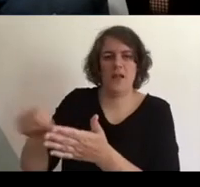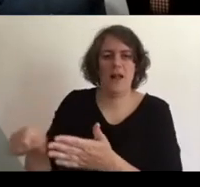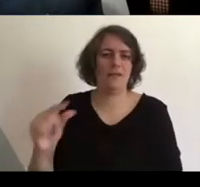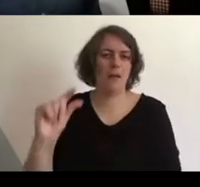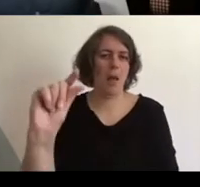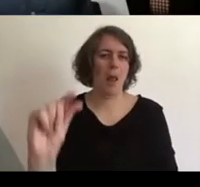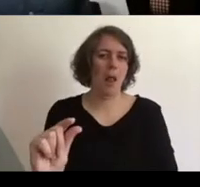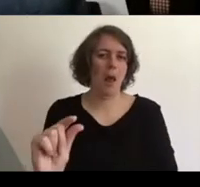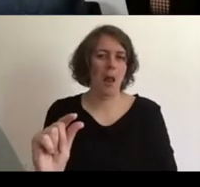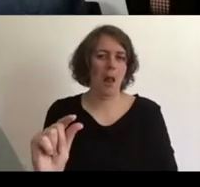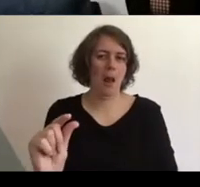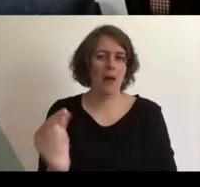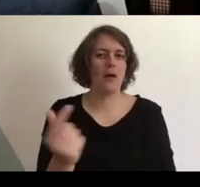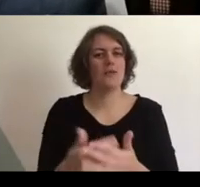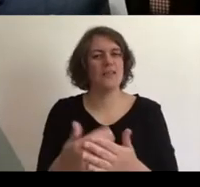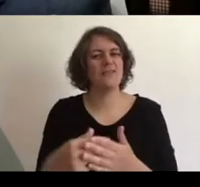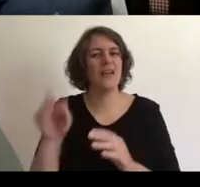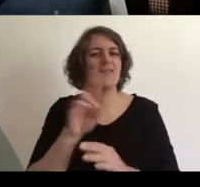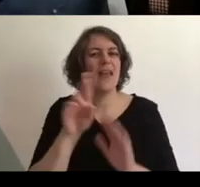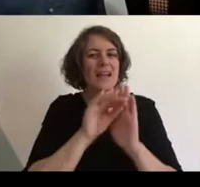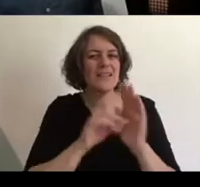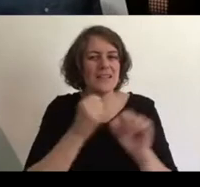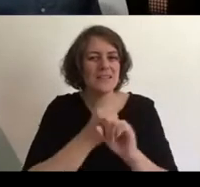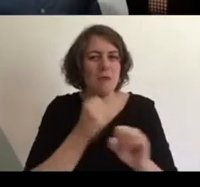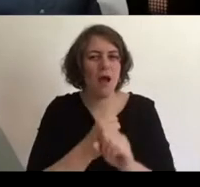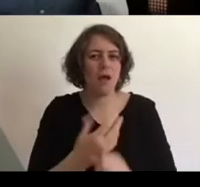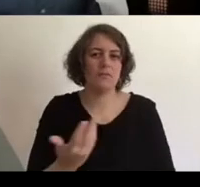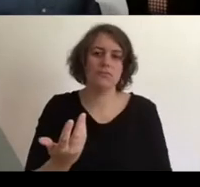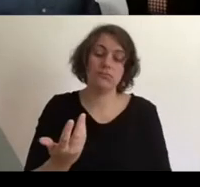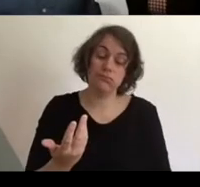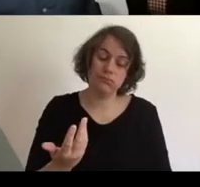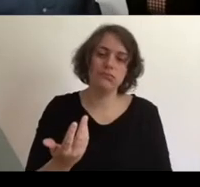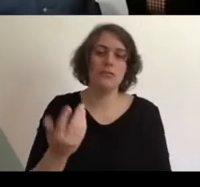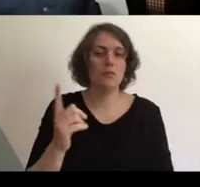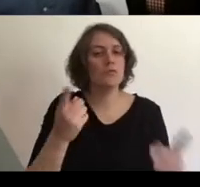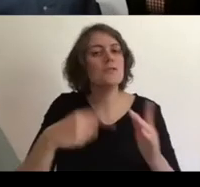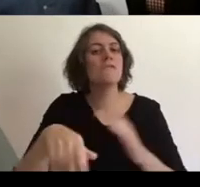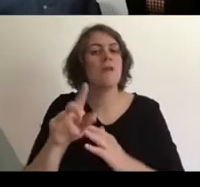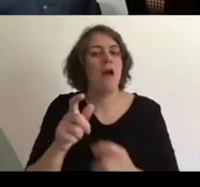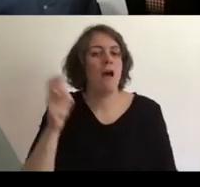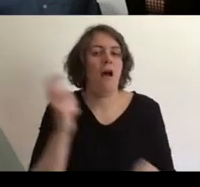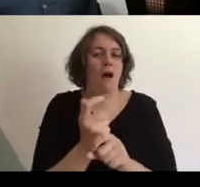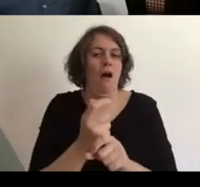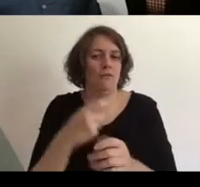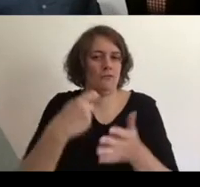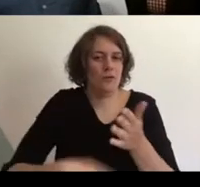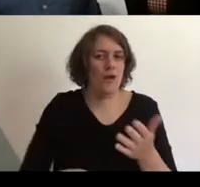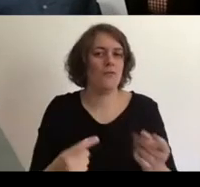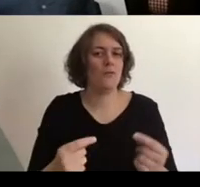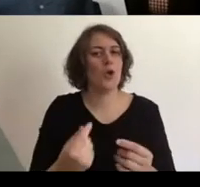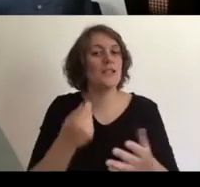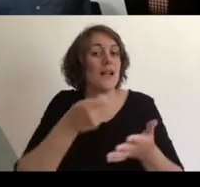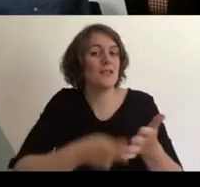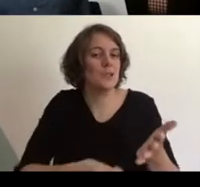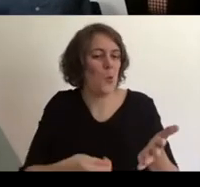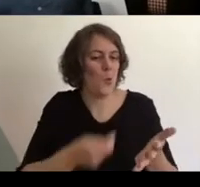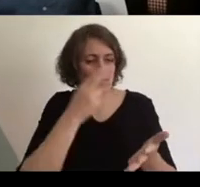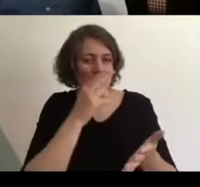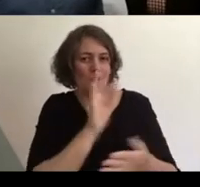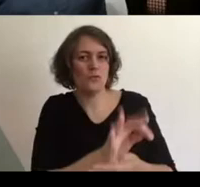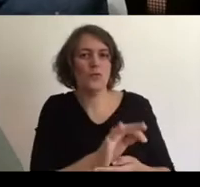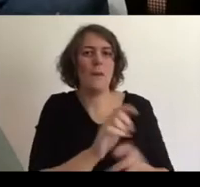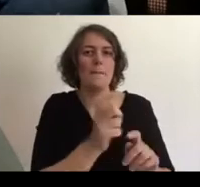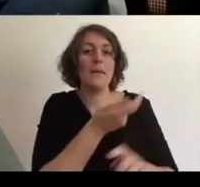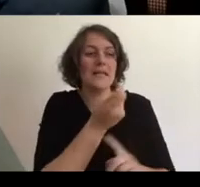eigentlich auch nicht gut durchdenkt. Gibt es Sanktionsmöglichkeiten, wenn man Quoten einführt? Wie sehen diese dann aus? Und kann man nicht auch andere